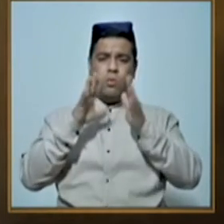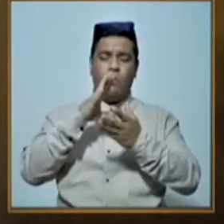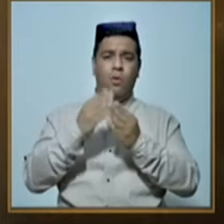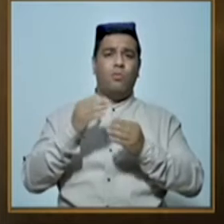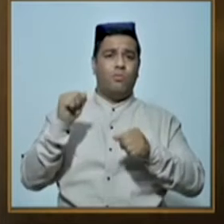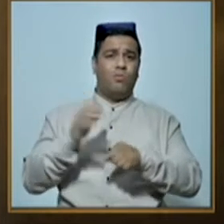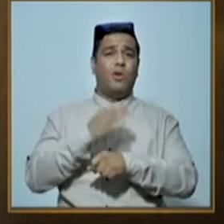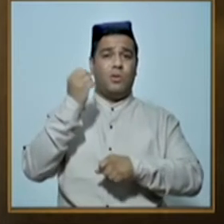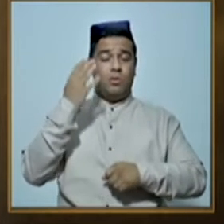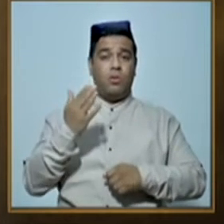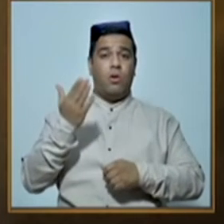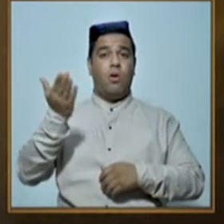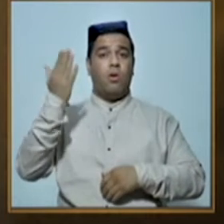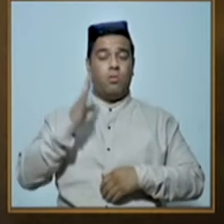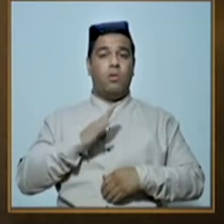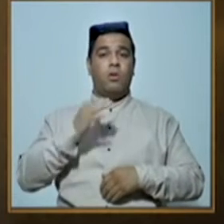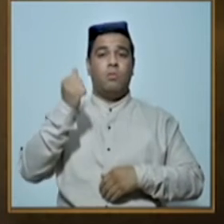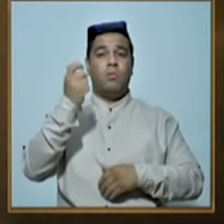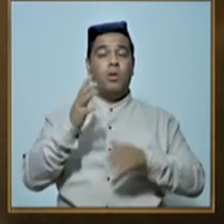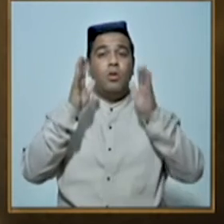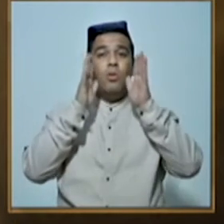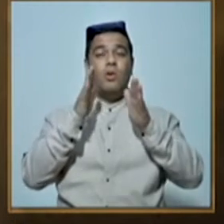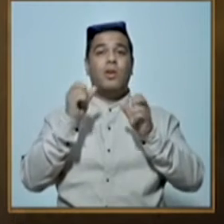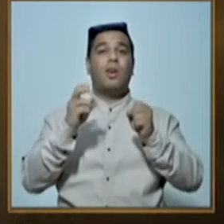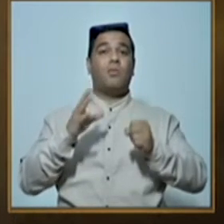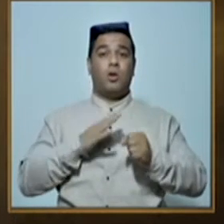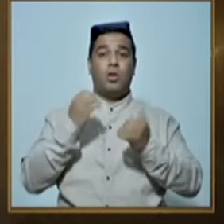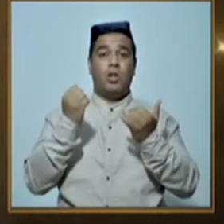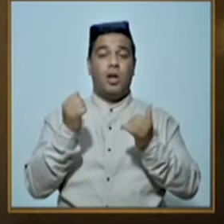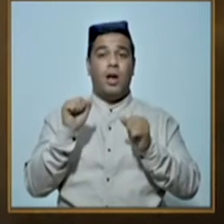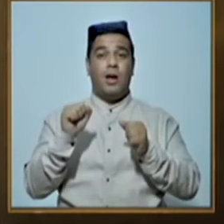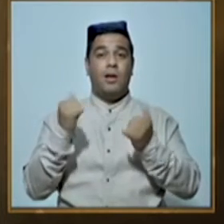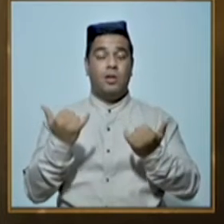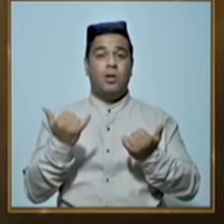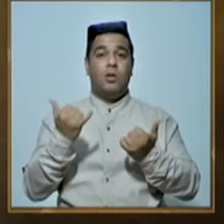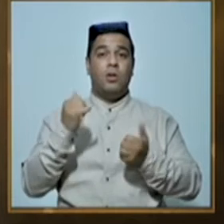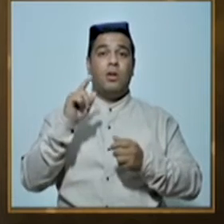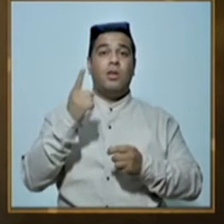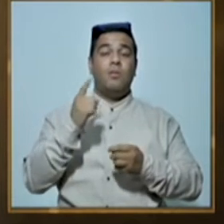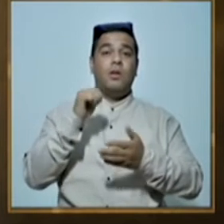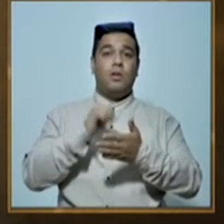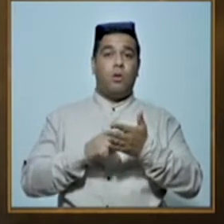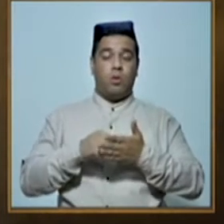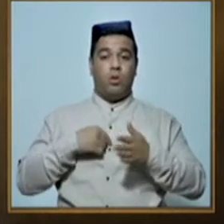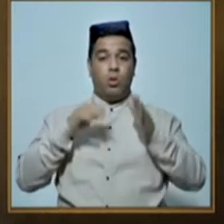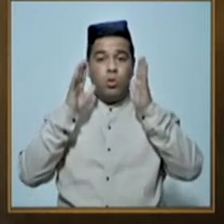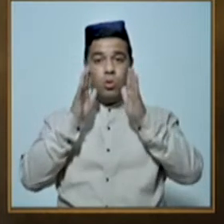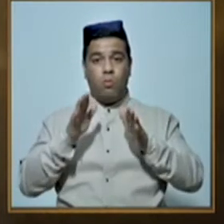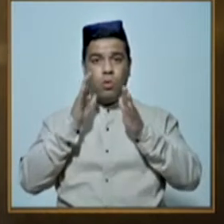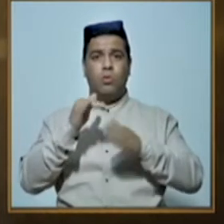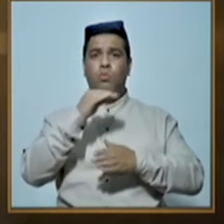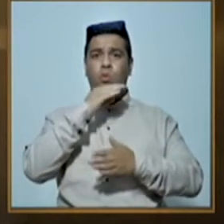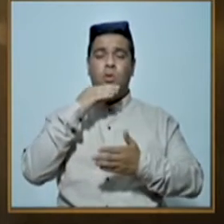Avval namoz o'qisa o'qish qandoq bo'ladi deb so'raydigan bo'lsa, endi nima uchun namoz o'qib turib odamlar